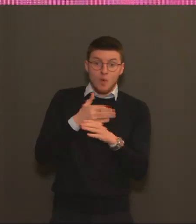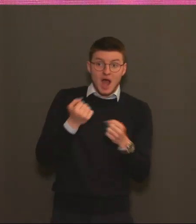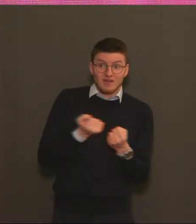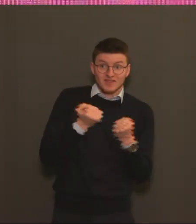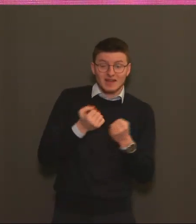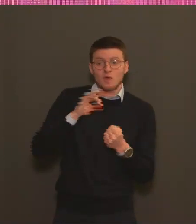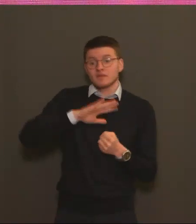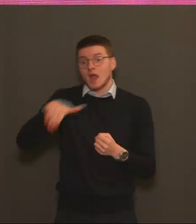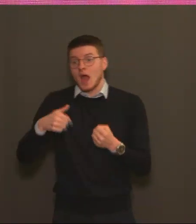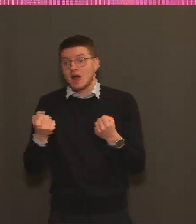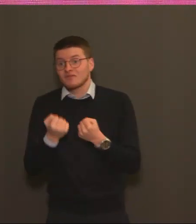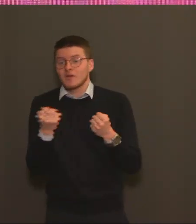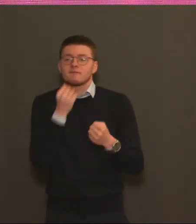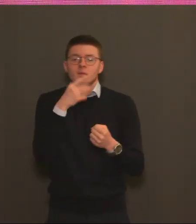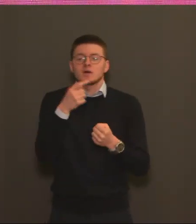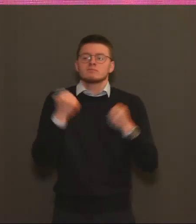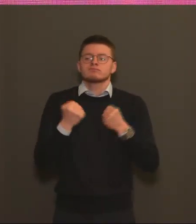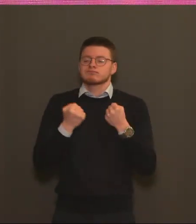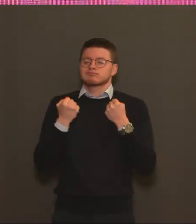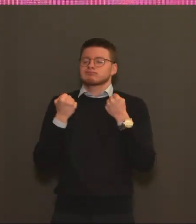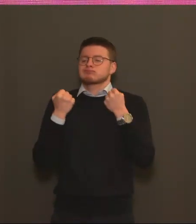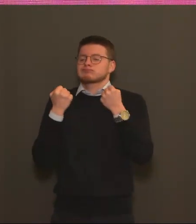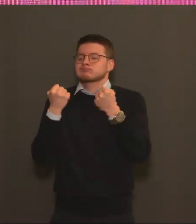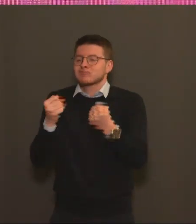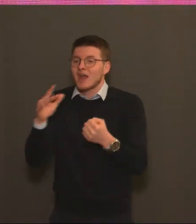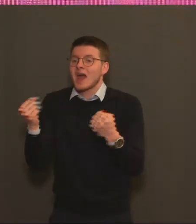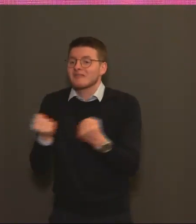de verplaatsing of bij een nabespreking.